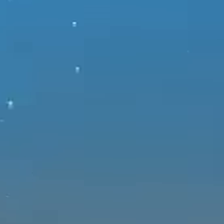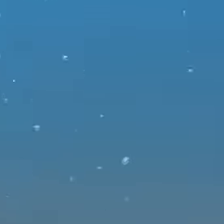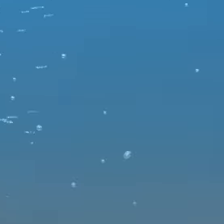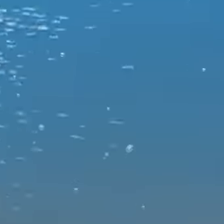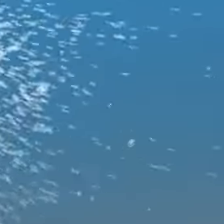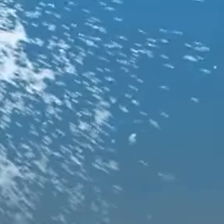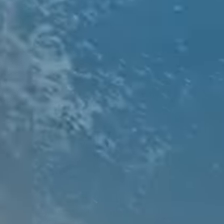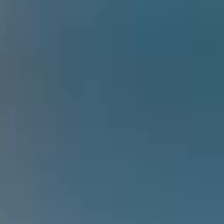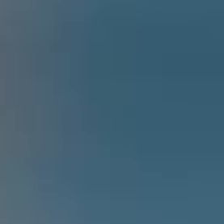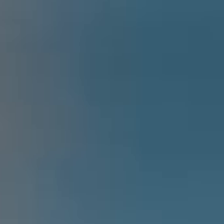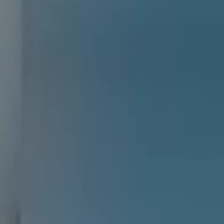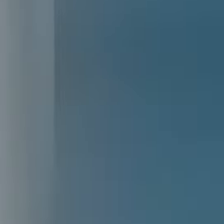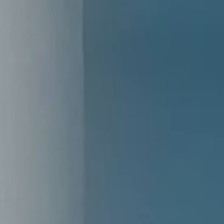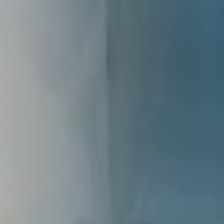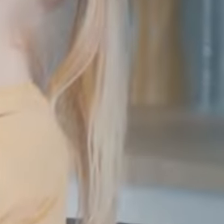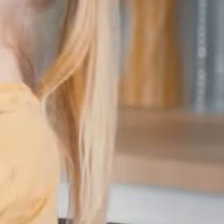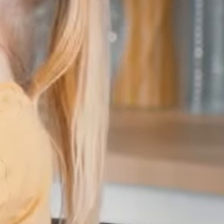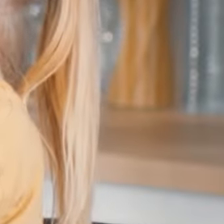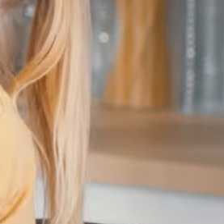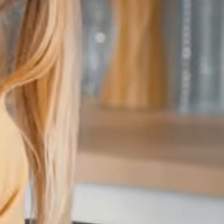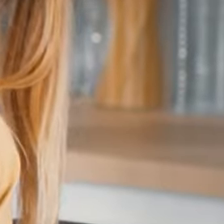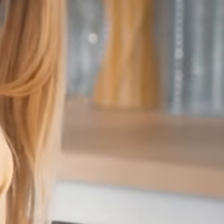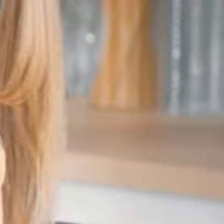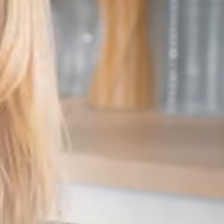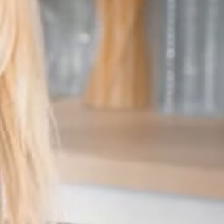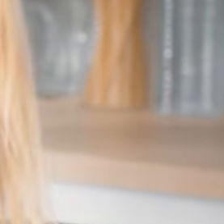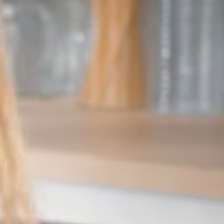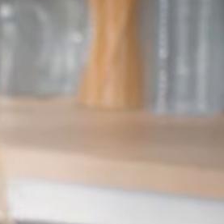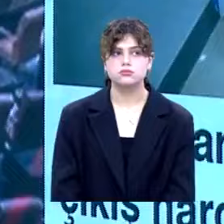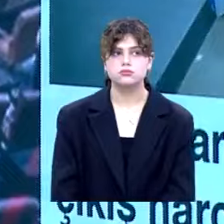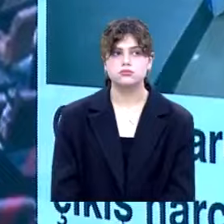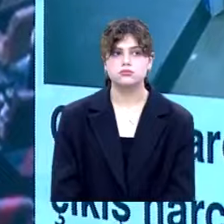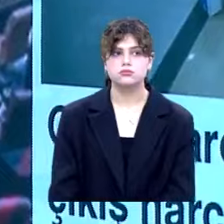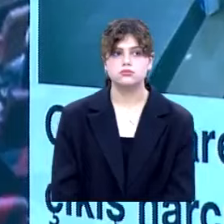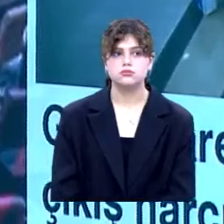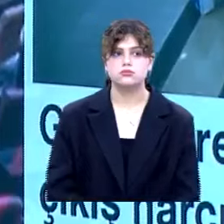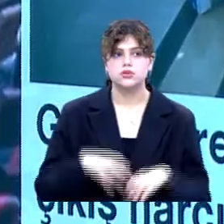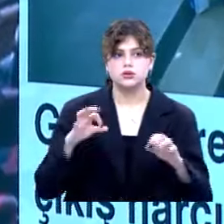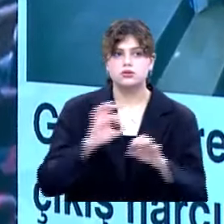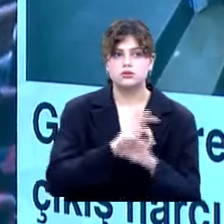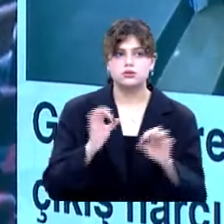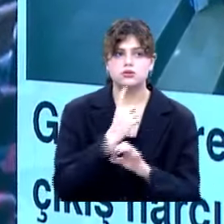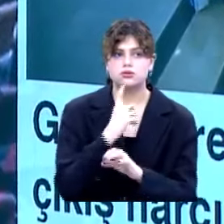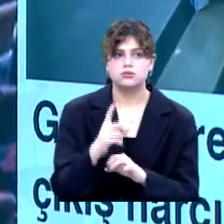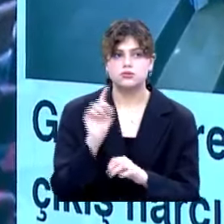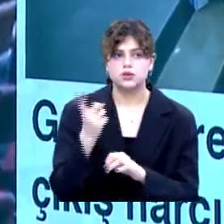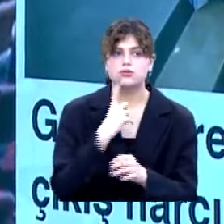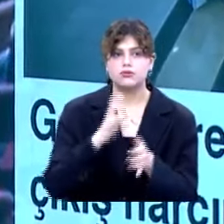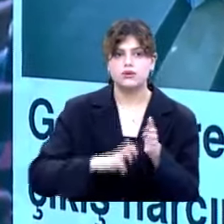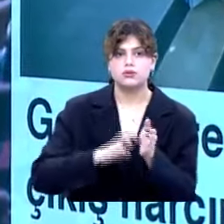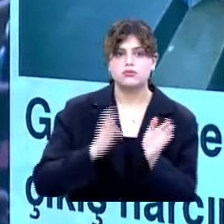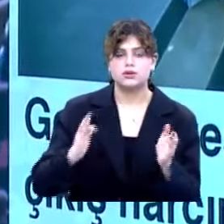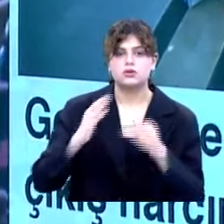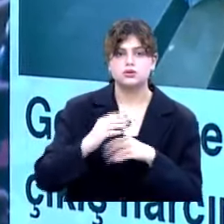Suya dokunur yenilik. Üstün teknolojisiyle her damlada sağlık. Philips'ten. Şimdi aslında bir